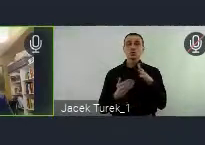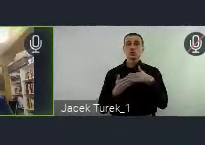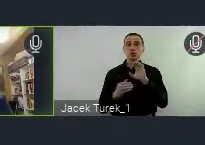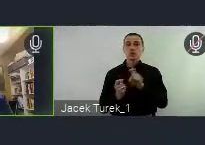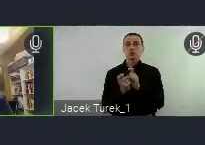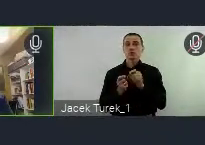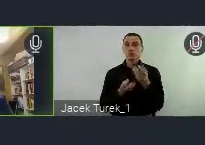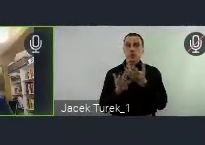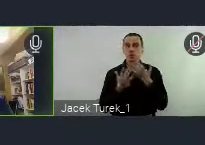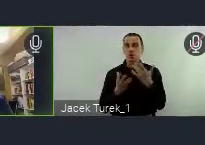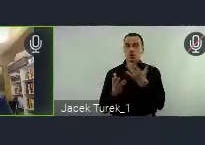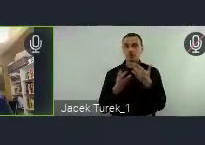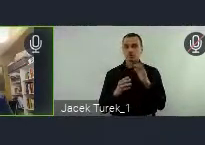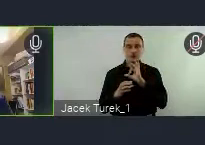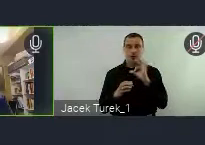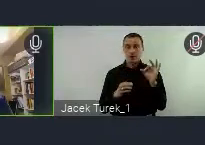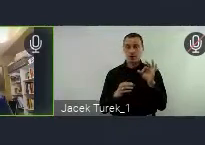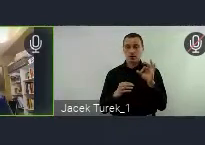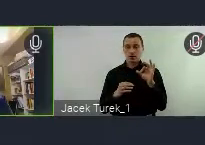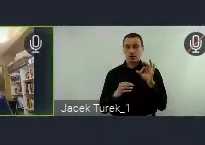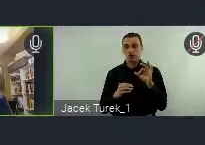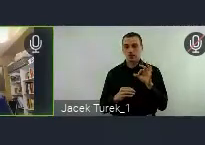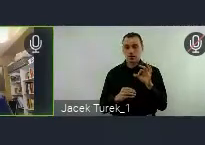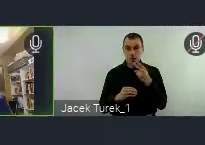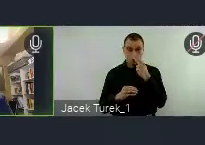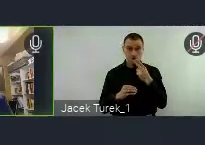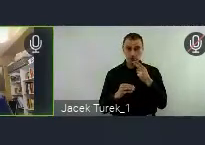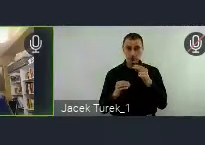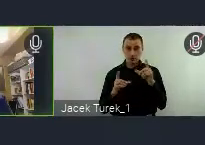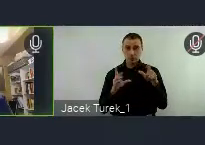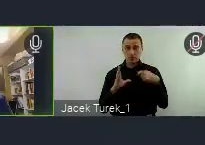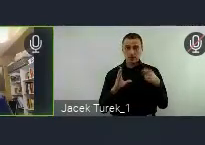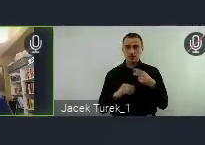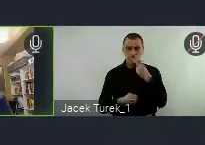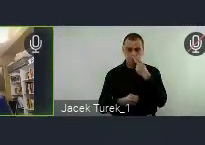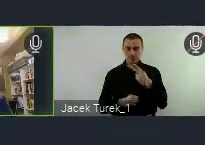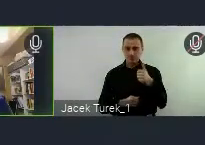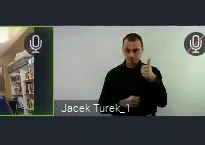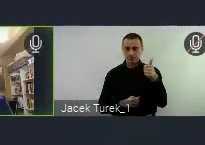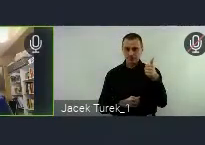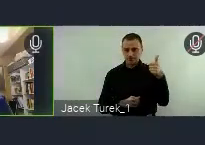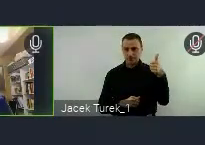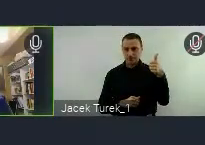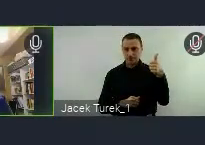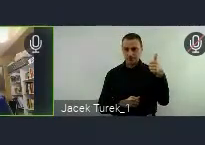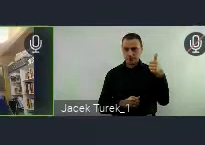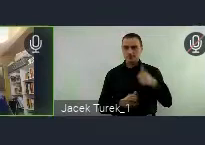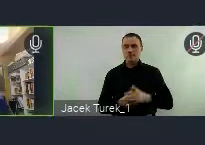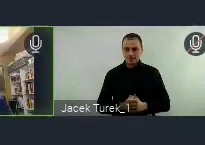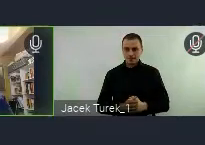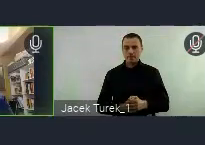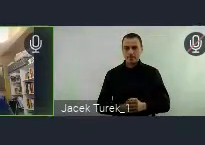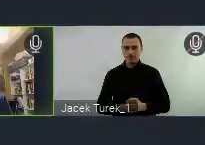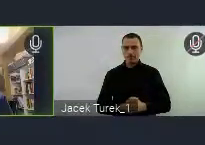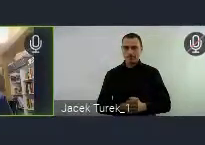zwane drzwi grodziowe które w Max było widać ten filmik czy pan Tomasz widział filmik było widać dobra